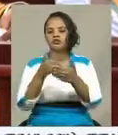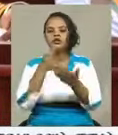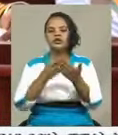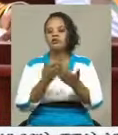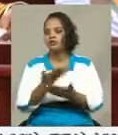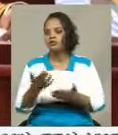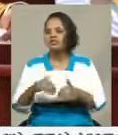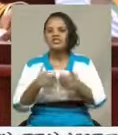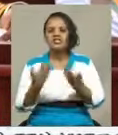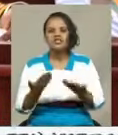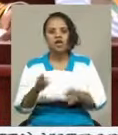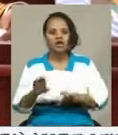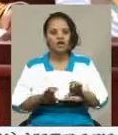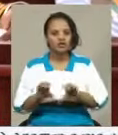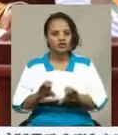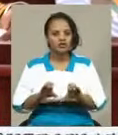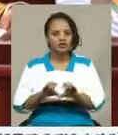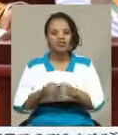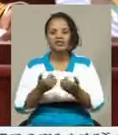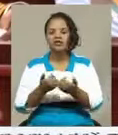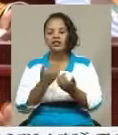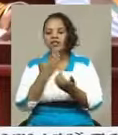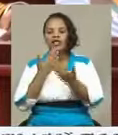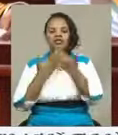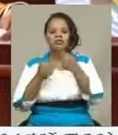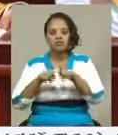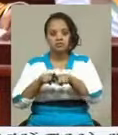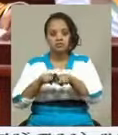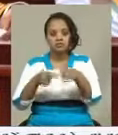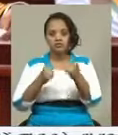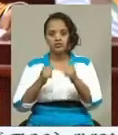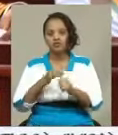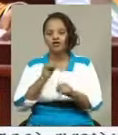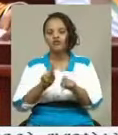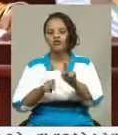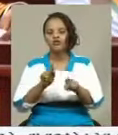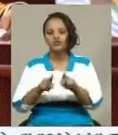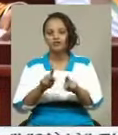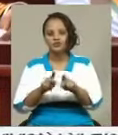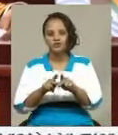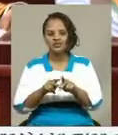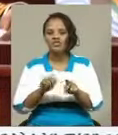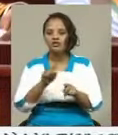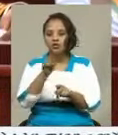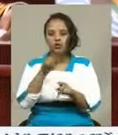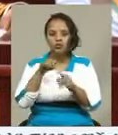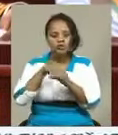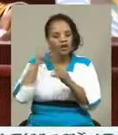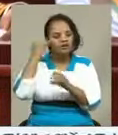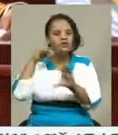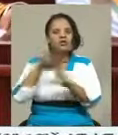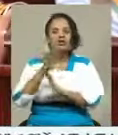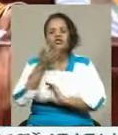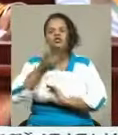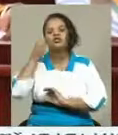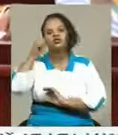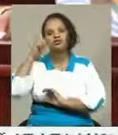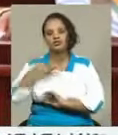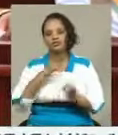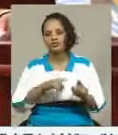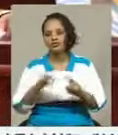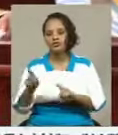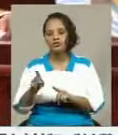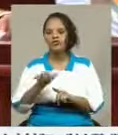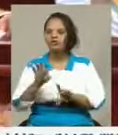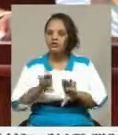ነገሮች እንዴት አድርገው ኮምፕሮማይዝ ሆነው እንዴት ተጣጥመው እንደሚሄዱና የህዝቡ ደግሞ ኢንፑት ይግባ እዚያ ውስጥ የተሻሉ ሰዎች ደግሞ